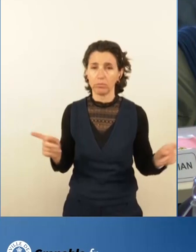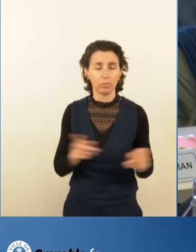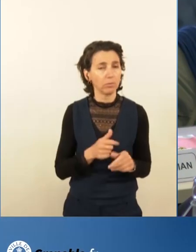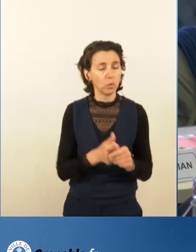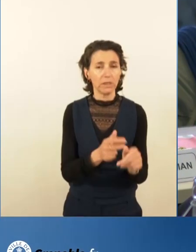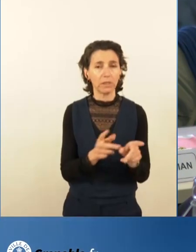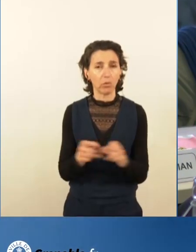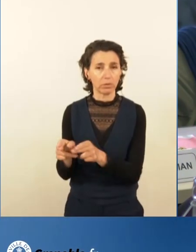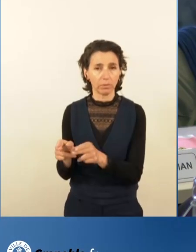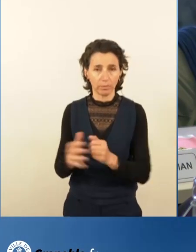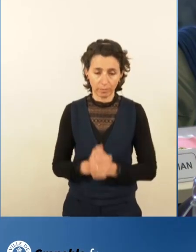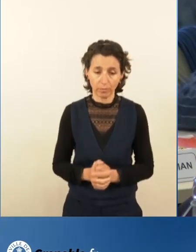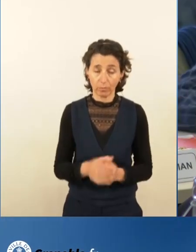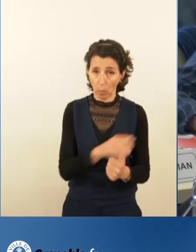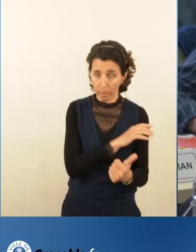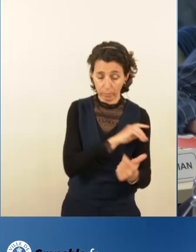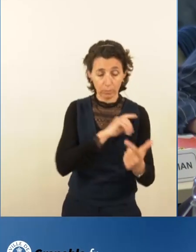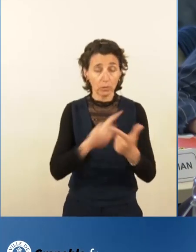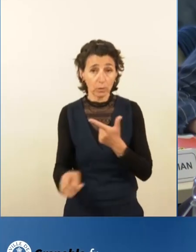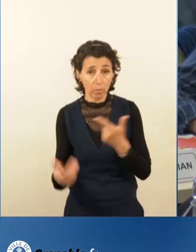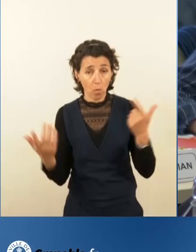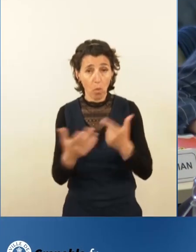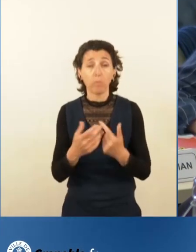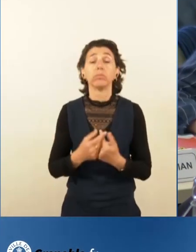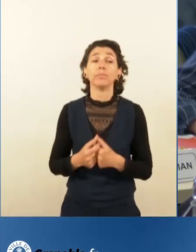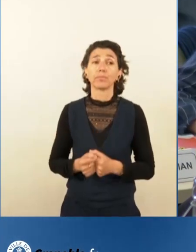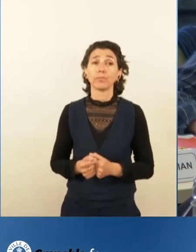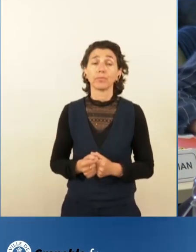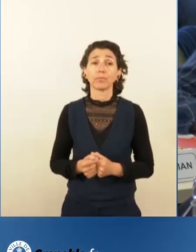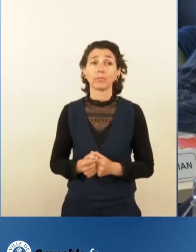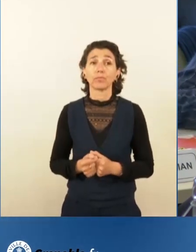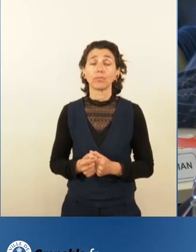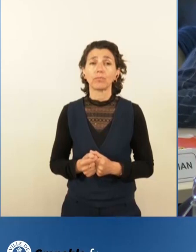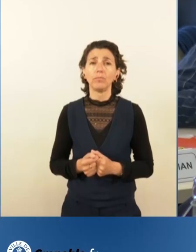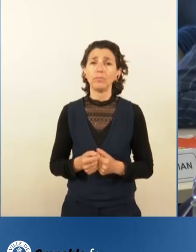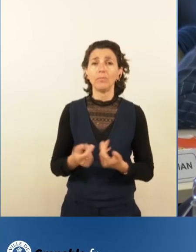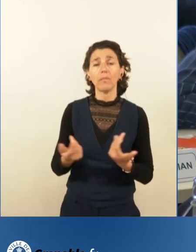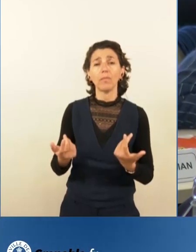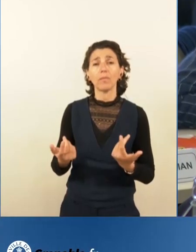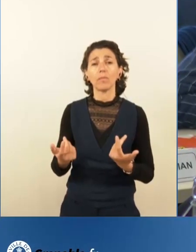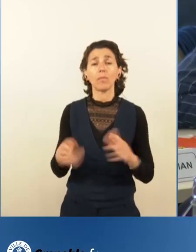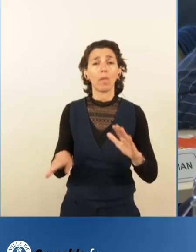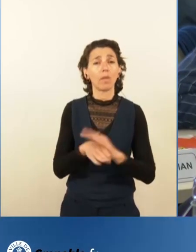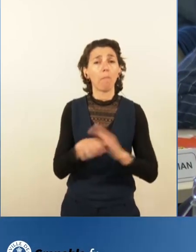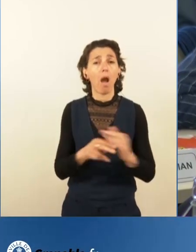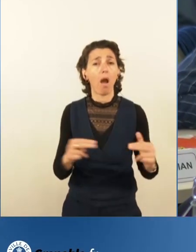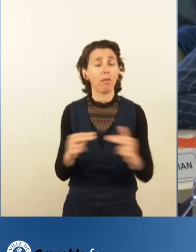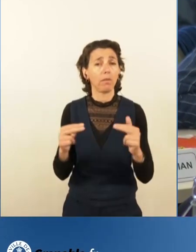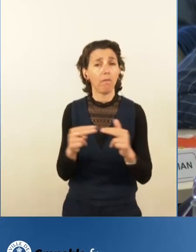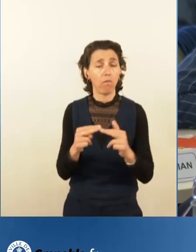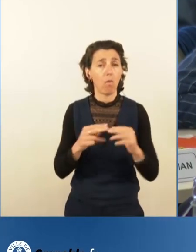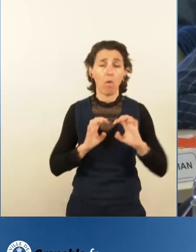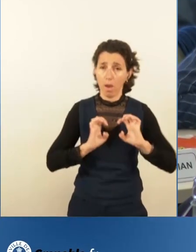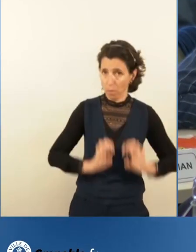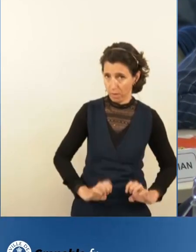deuxième assouplissement le départ sera possible enélémentaire à partir de 17h de